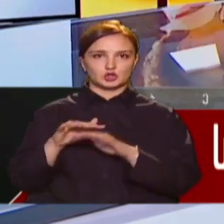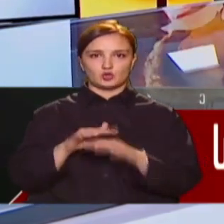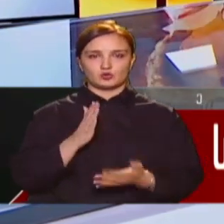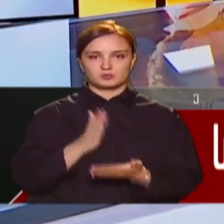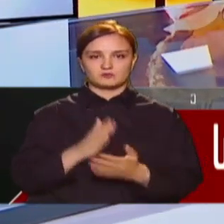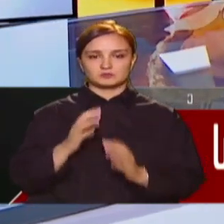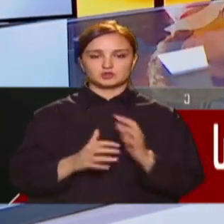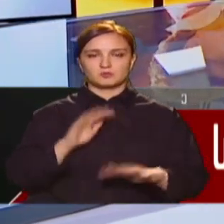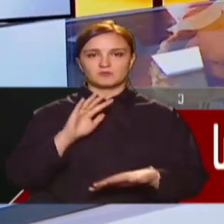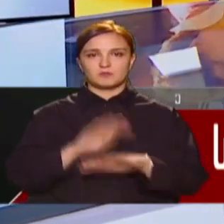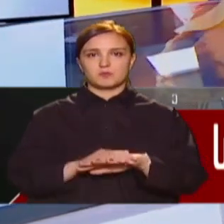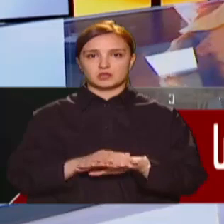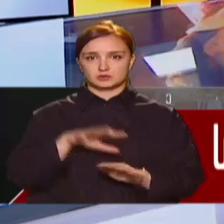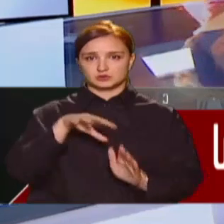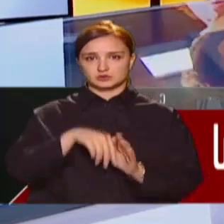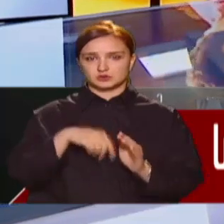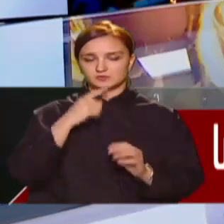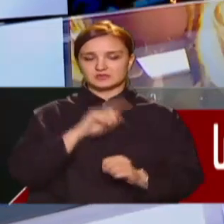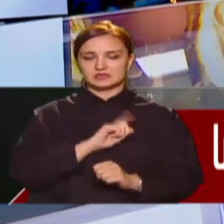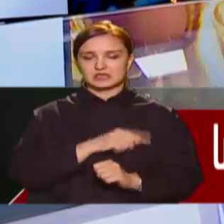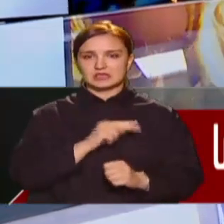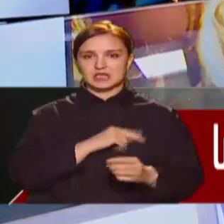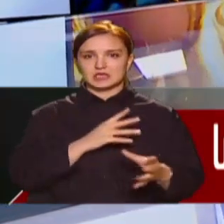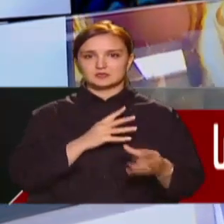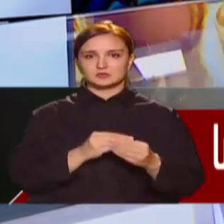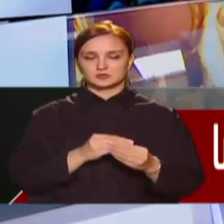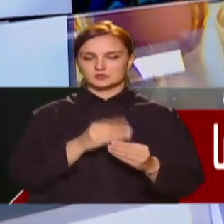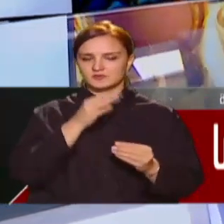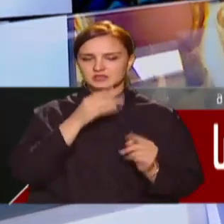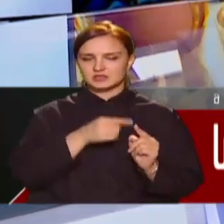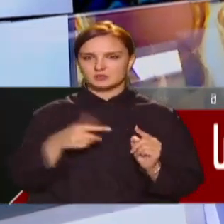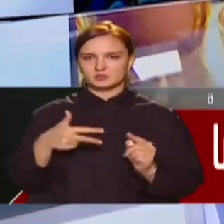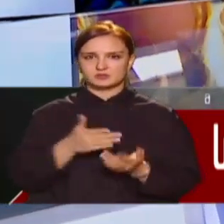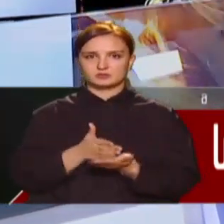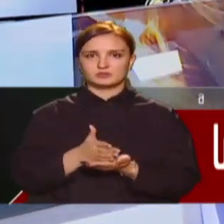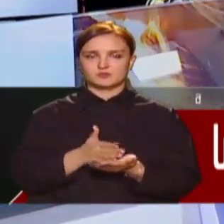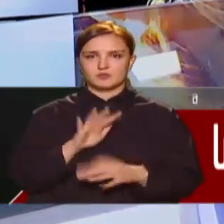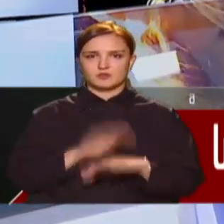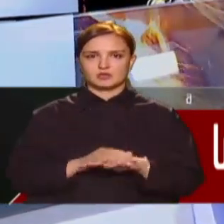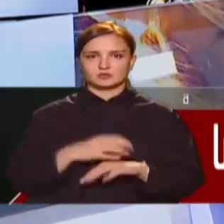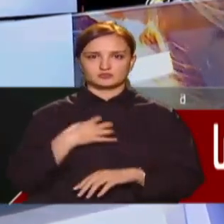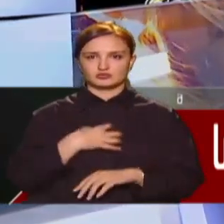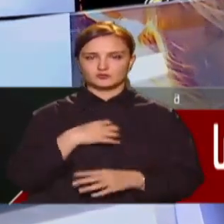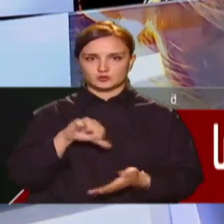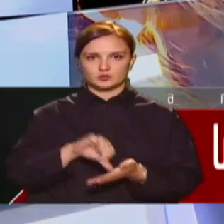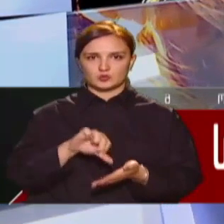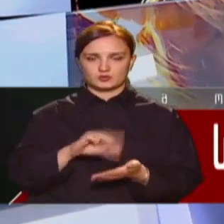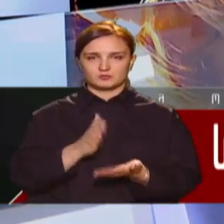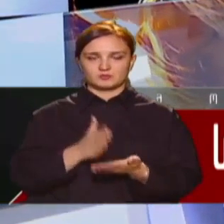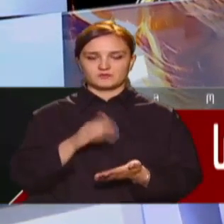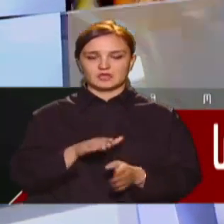ბანკის წარმომადგენლობაში აღნიშნავენ, რომ მჭიდრო თანამშრომლობის 30 წლეულის განმავლობაში ბანკი მნიშვნელოვან როლს ასრულებს